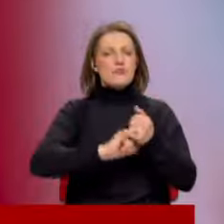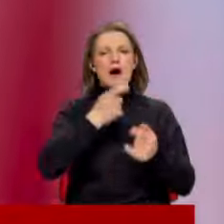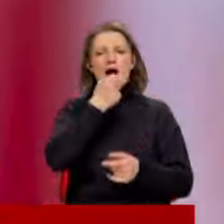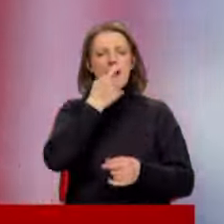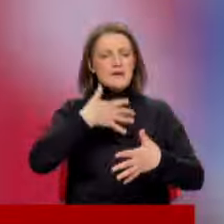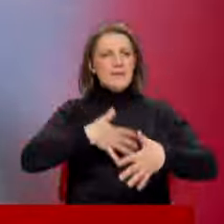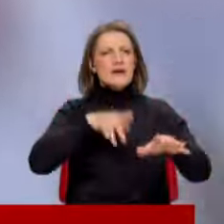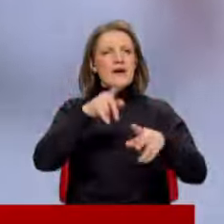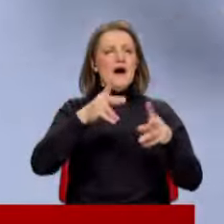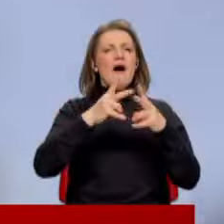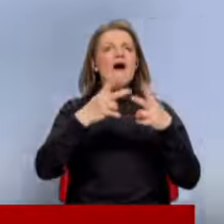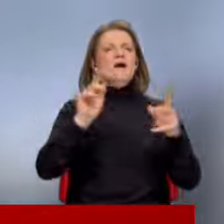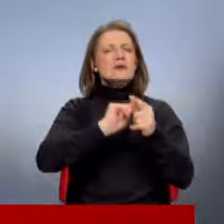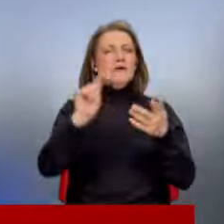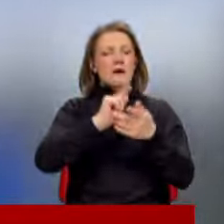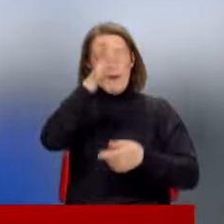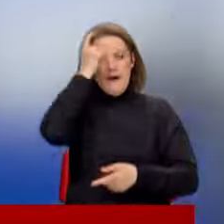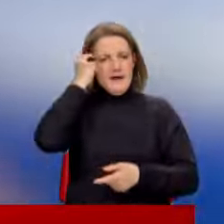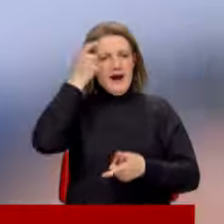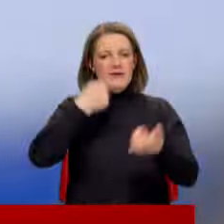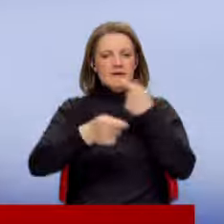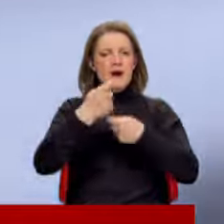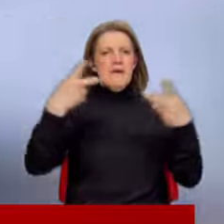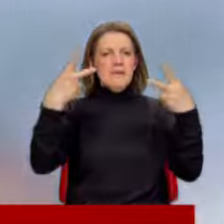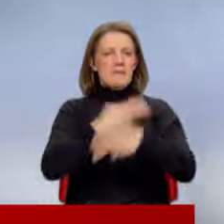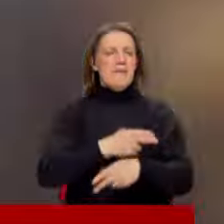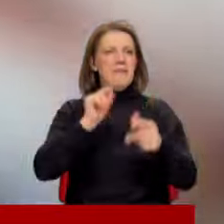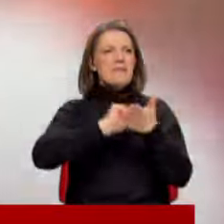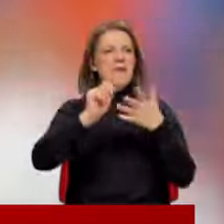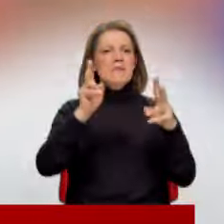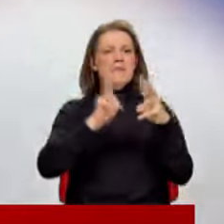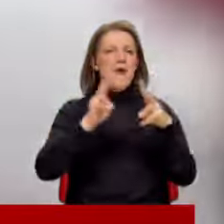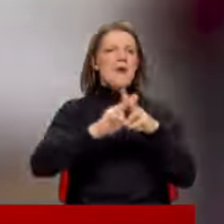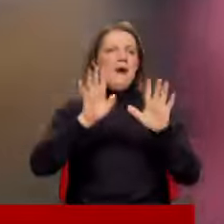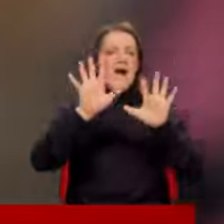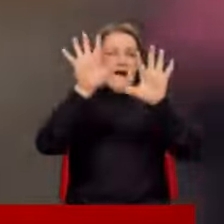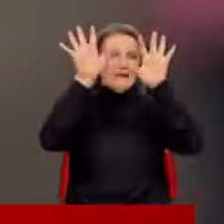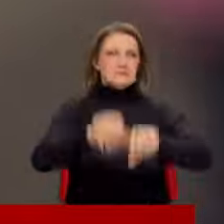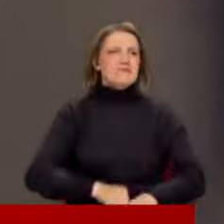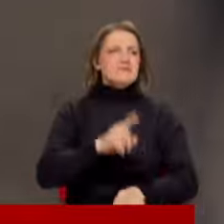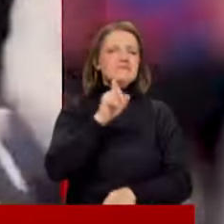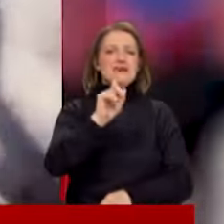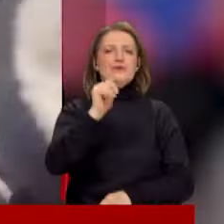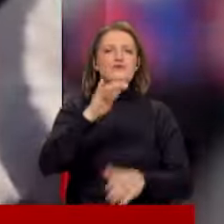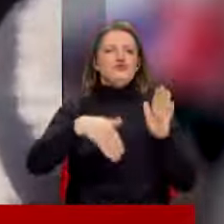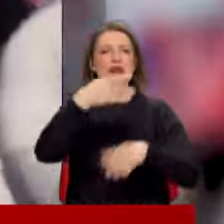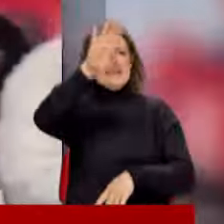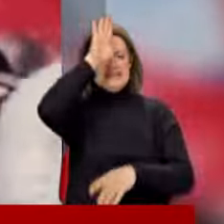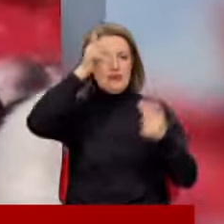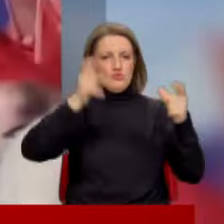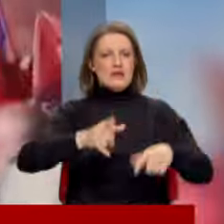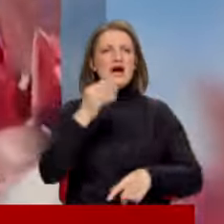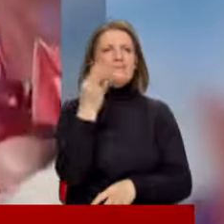Ankara mitinginde açılan İsrail'le ticareti kesin pankartına polisler müdahale etmişti. Bir gün sonra İstanbul mitinginde